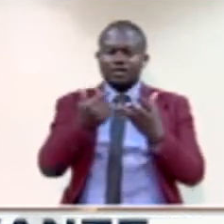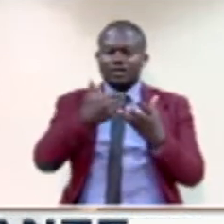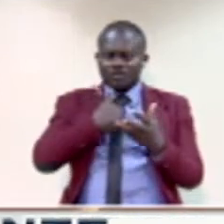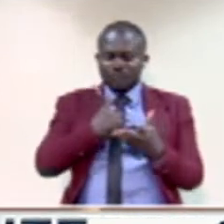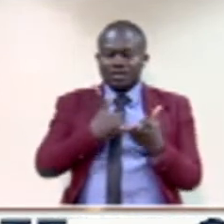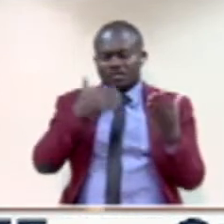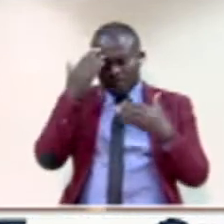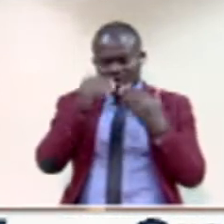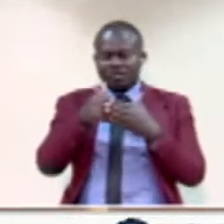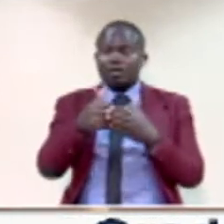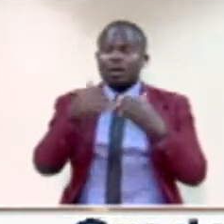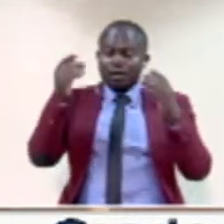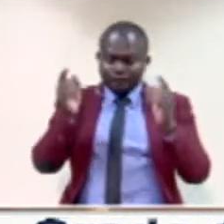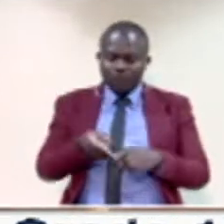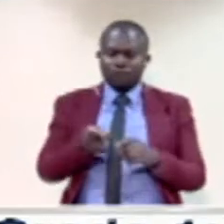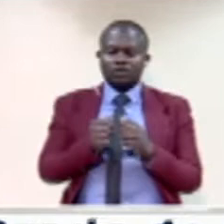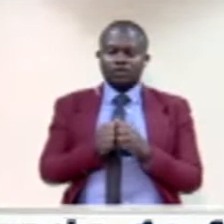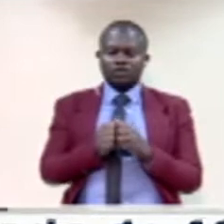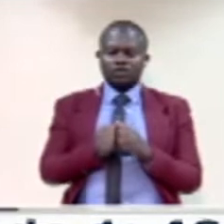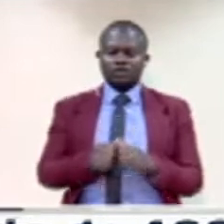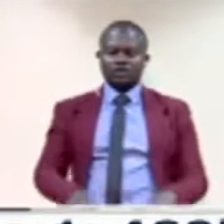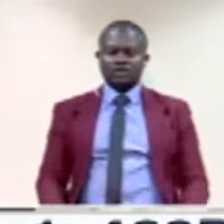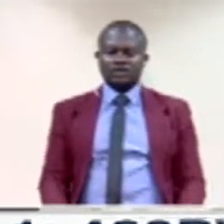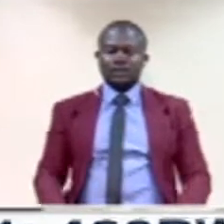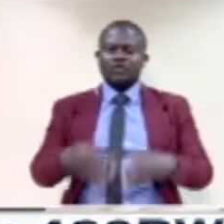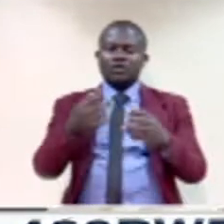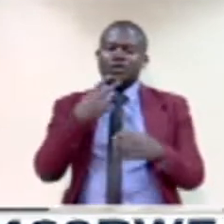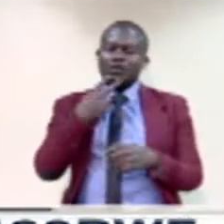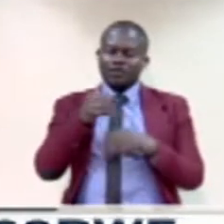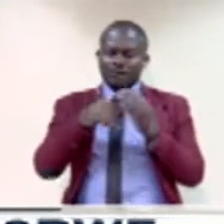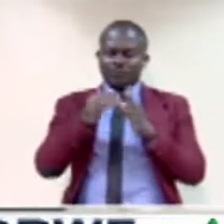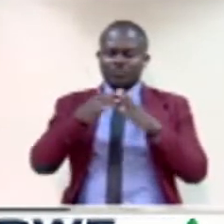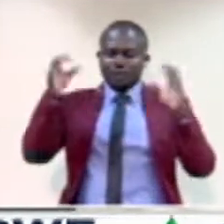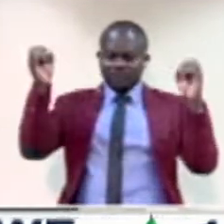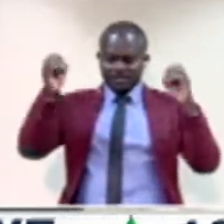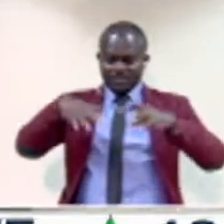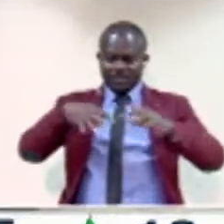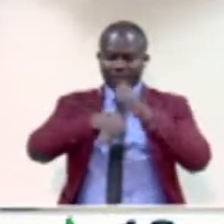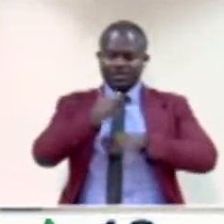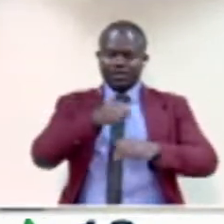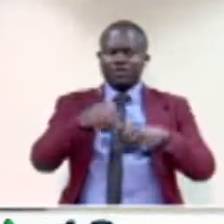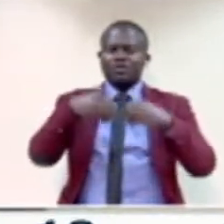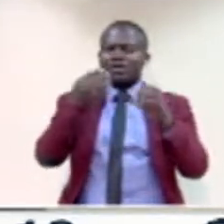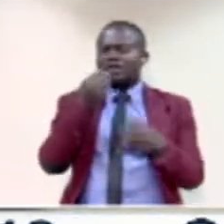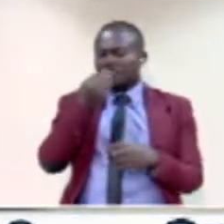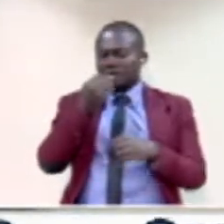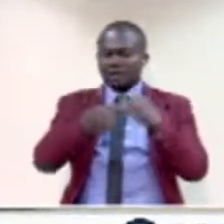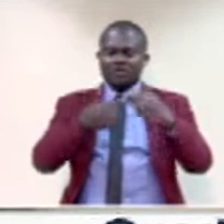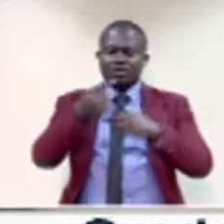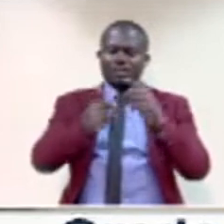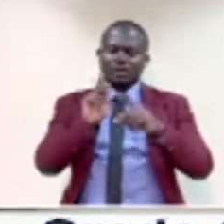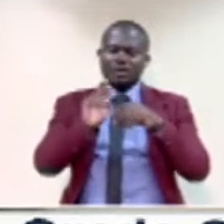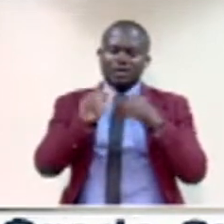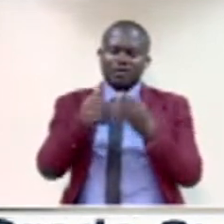ko byari byanadutunguye bitunguranye. Kuri uyu wa kabiri mu mujyi wa Kigali, igikorwa cyo gutanga ibiribwa cyakomeje ku